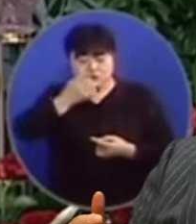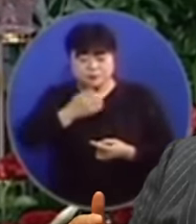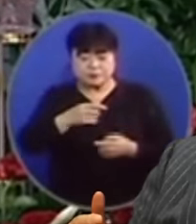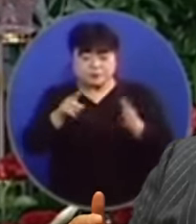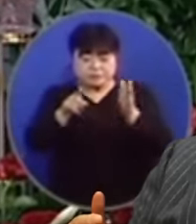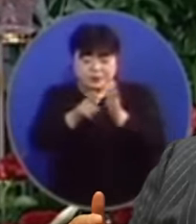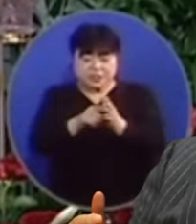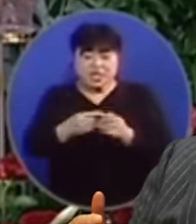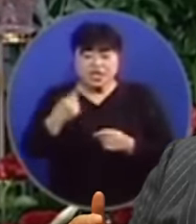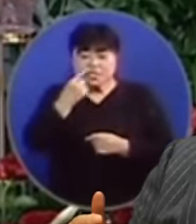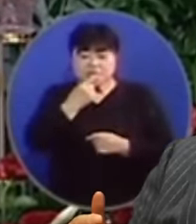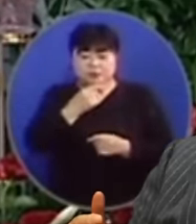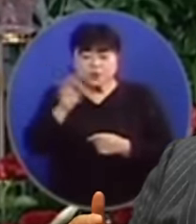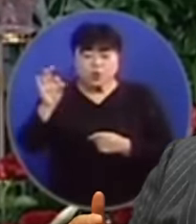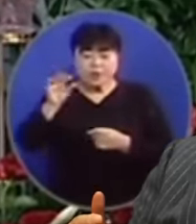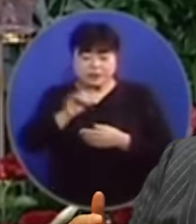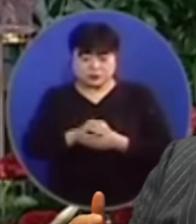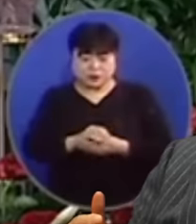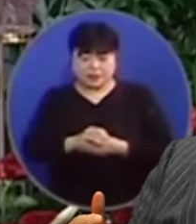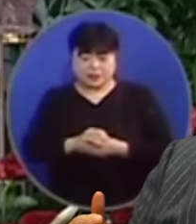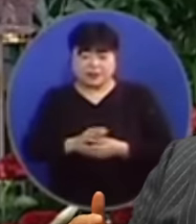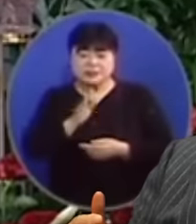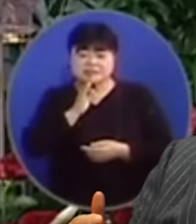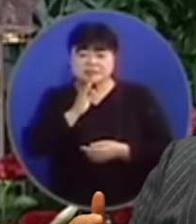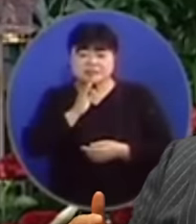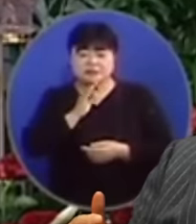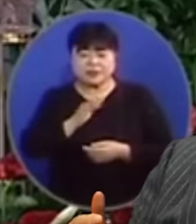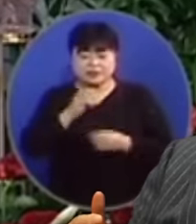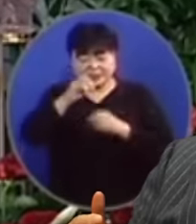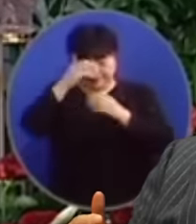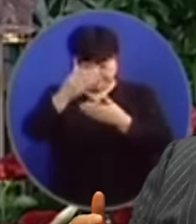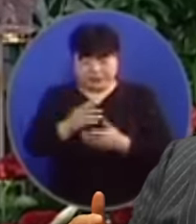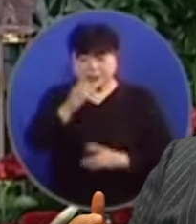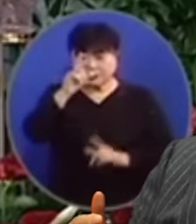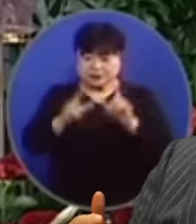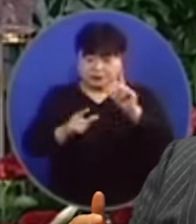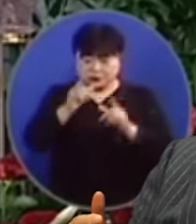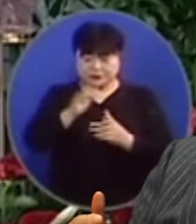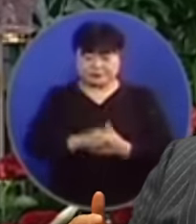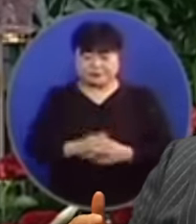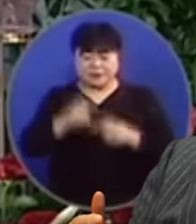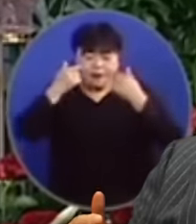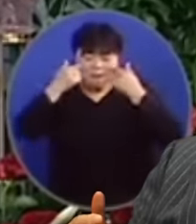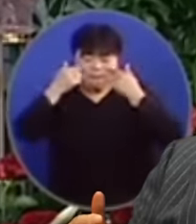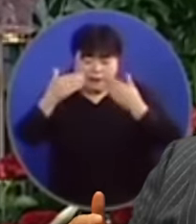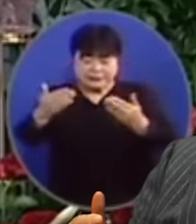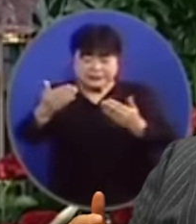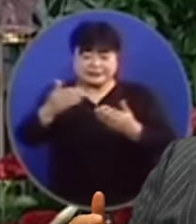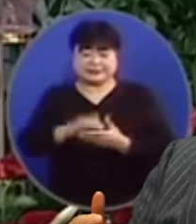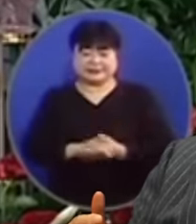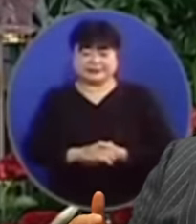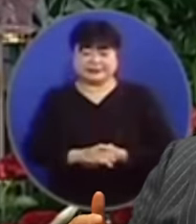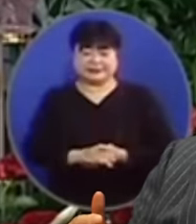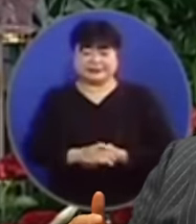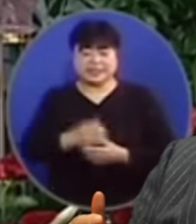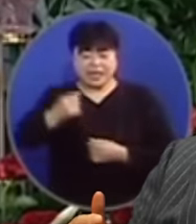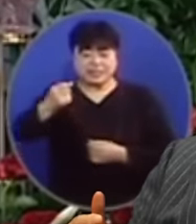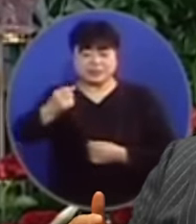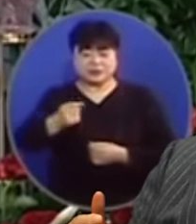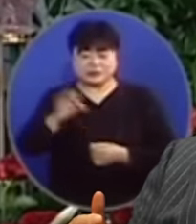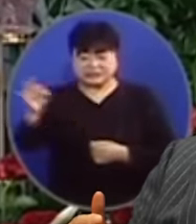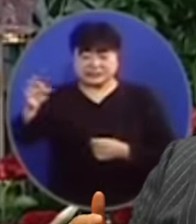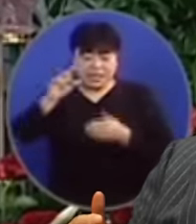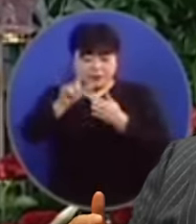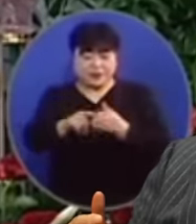믿음과 입술의 고백 속에 실상과 증거, 즉 응답받은 실상의 확신을 가지고